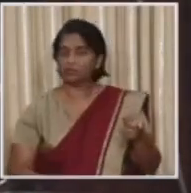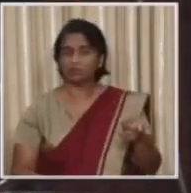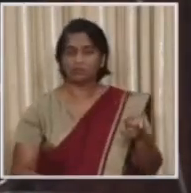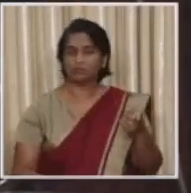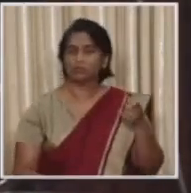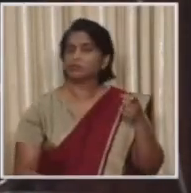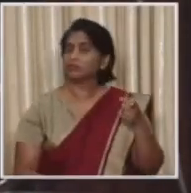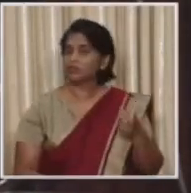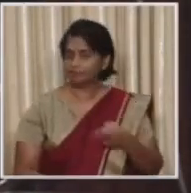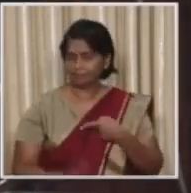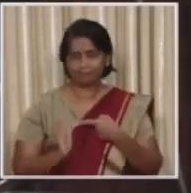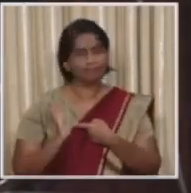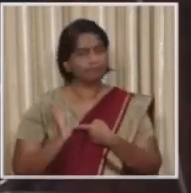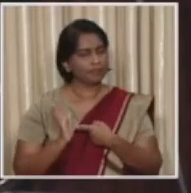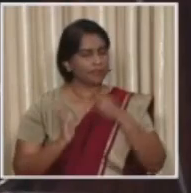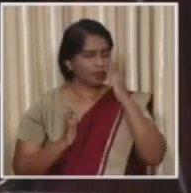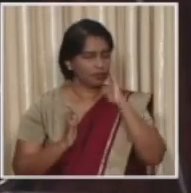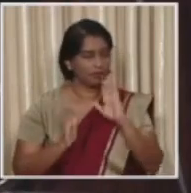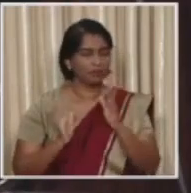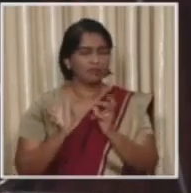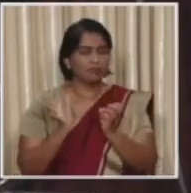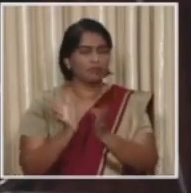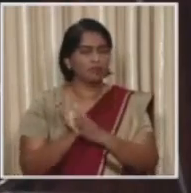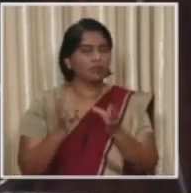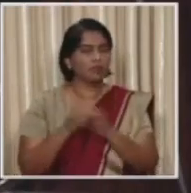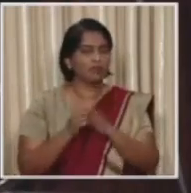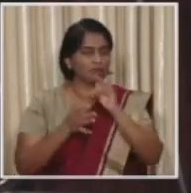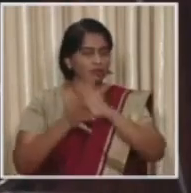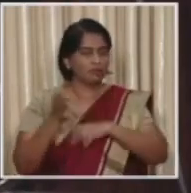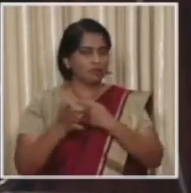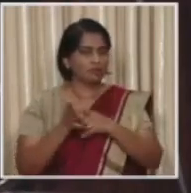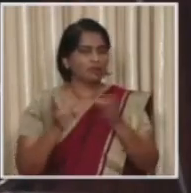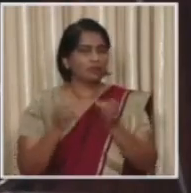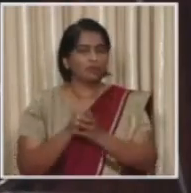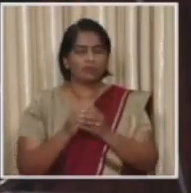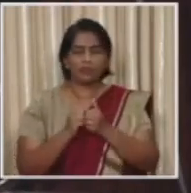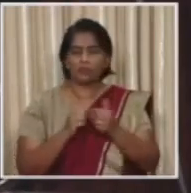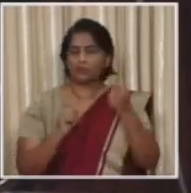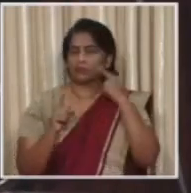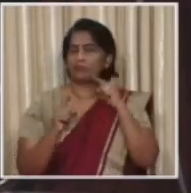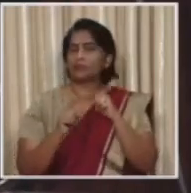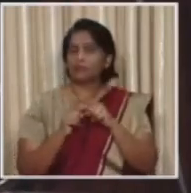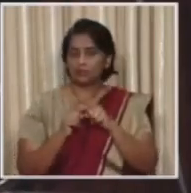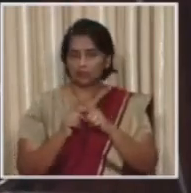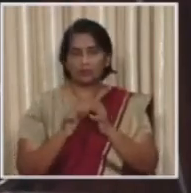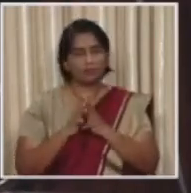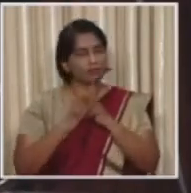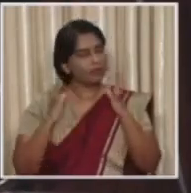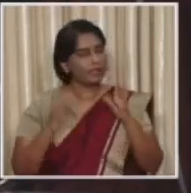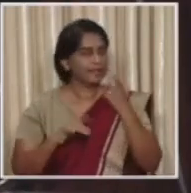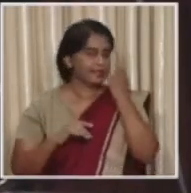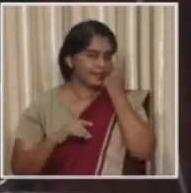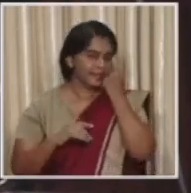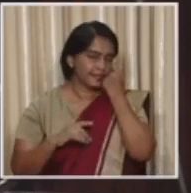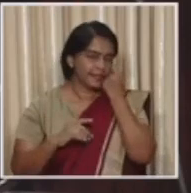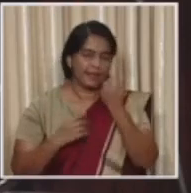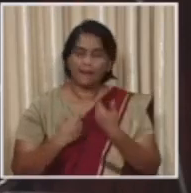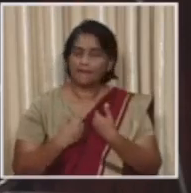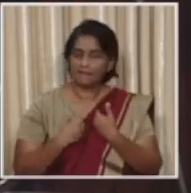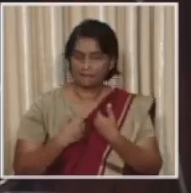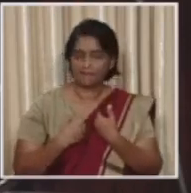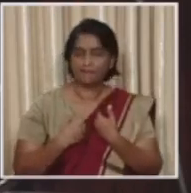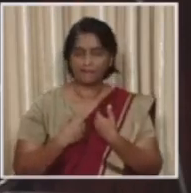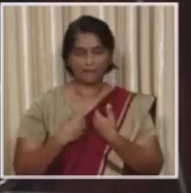මේ ස්වාධීන පාර්ලිමේන්තු අයවැය කාරක සභාවක් පිළිබඳ කාරණේ සම්බන්ධයෙන් විශාල සැක සංකා මතුවෙන